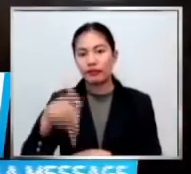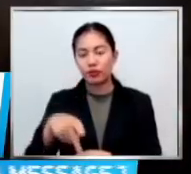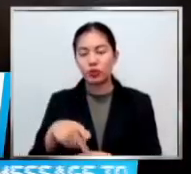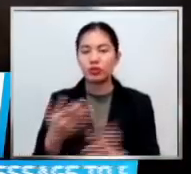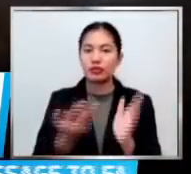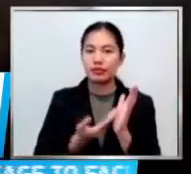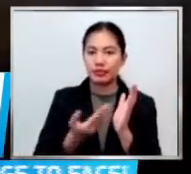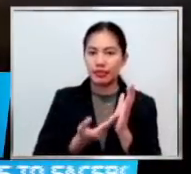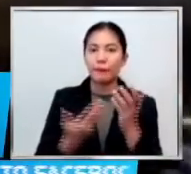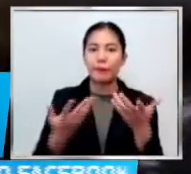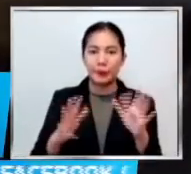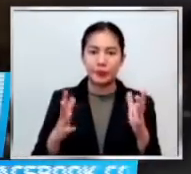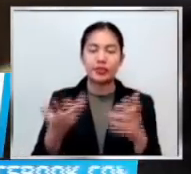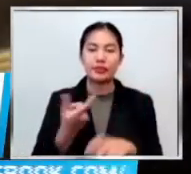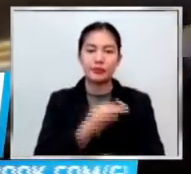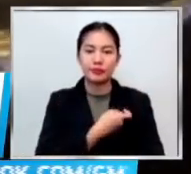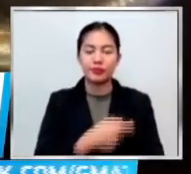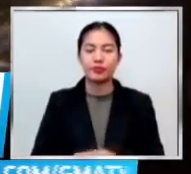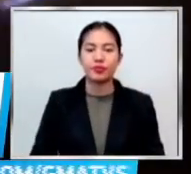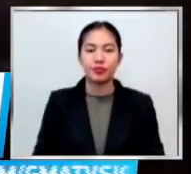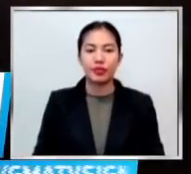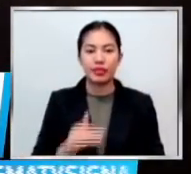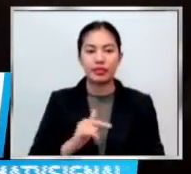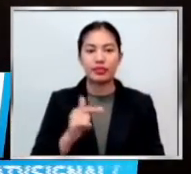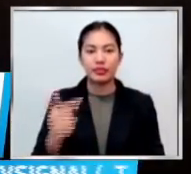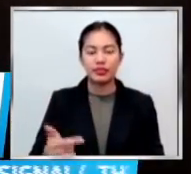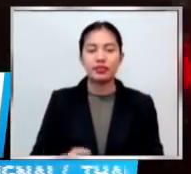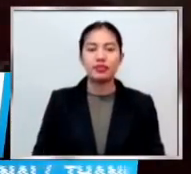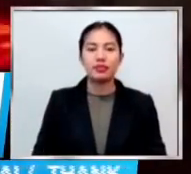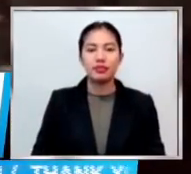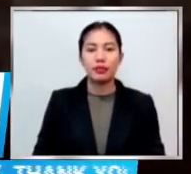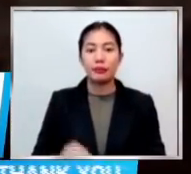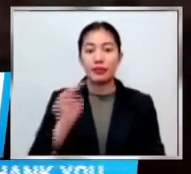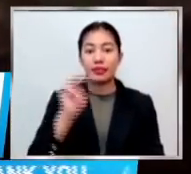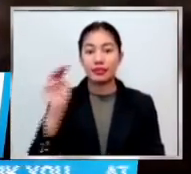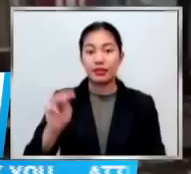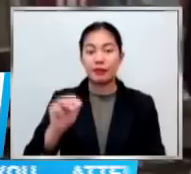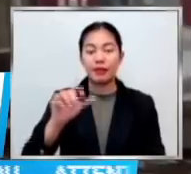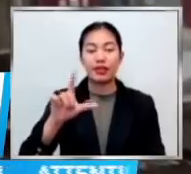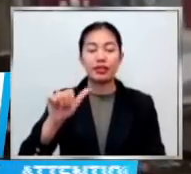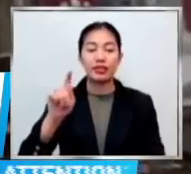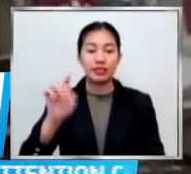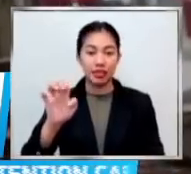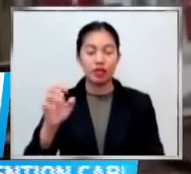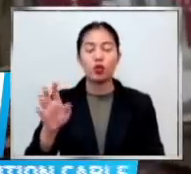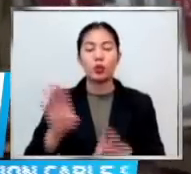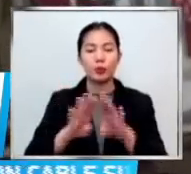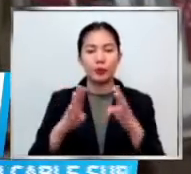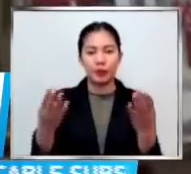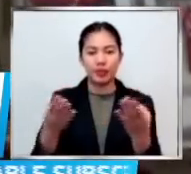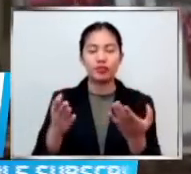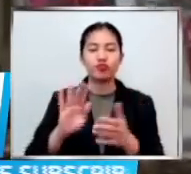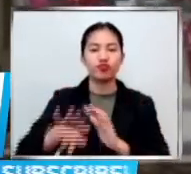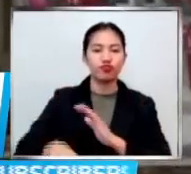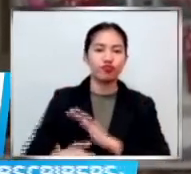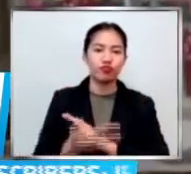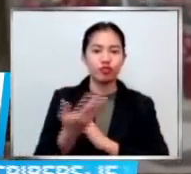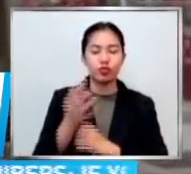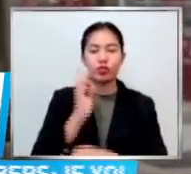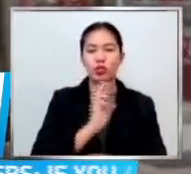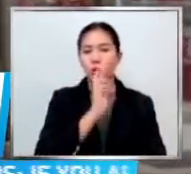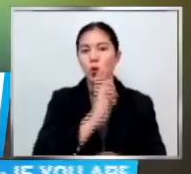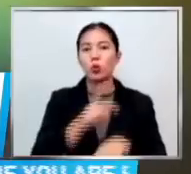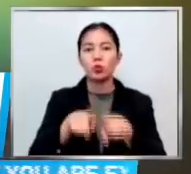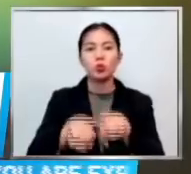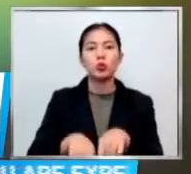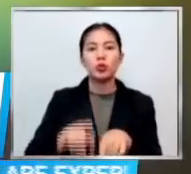sila. Sa Malate sa Maynila, bukas na rin 24/7 ang ilang restaurants, pati na ang Family KTV at Resto Bar na